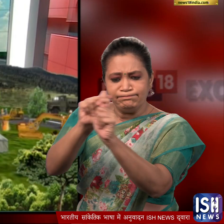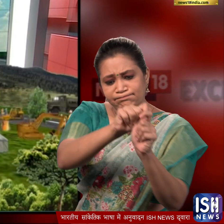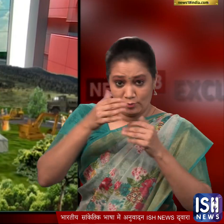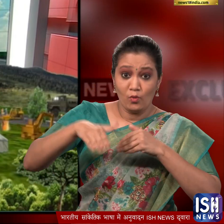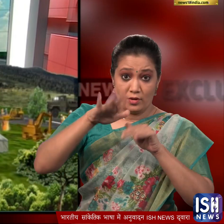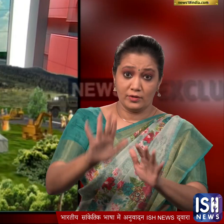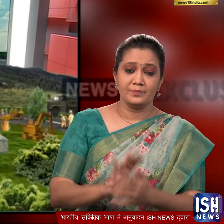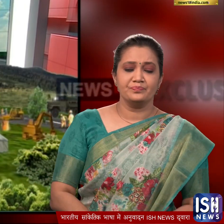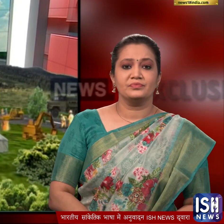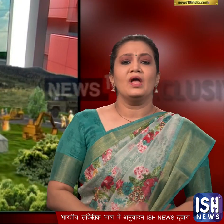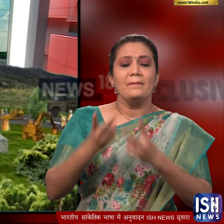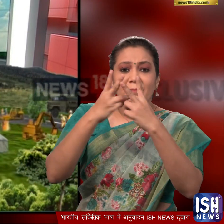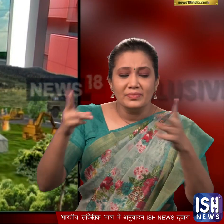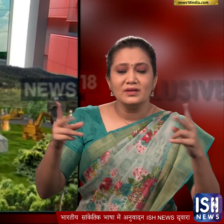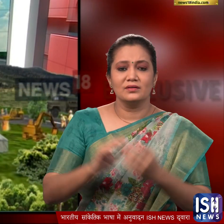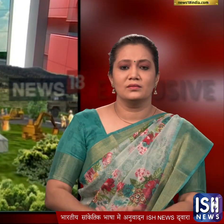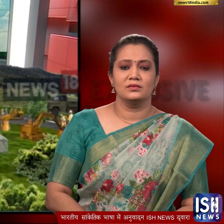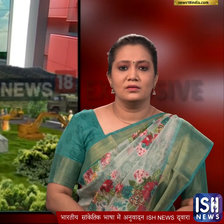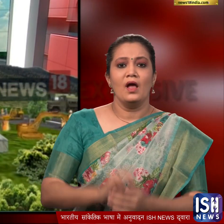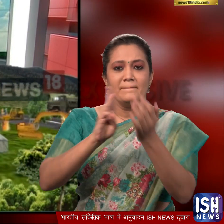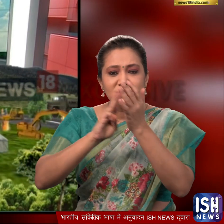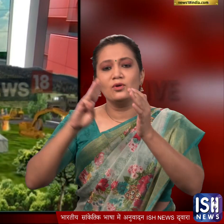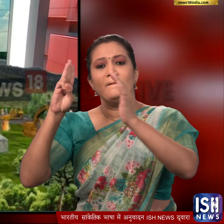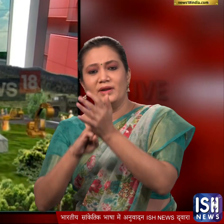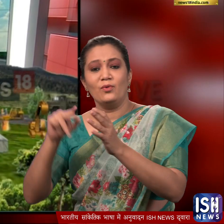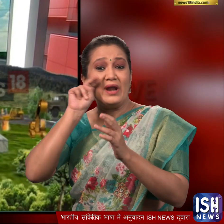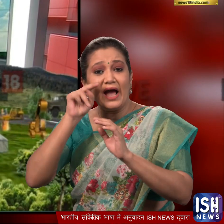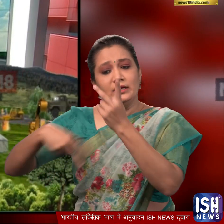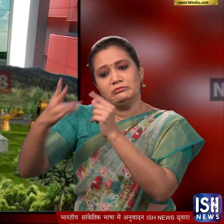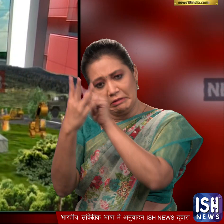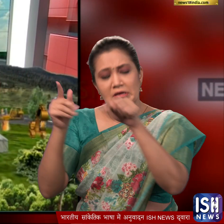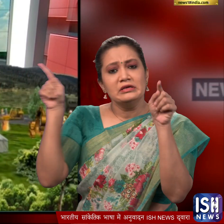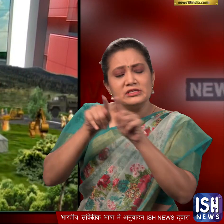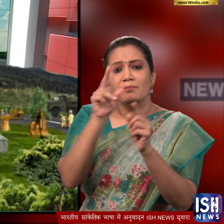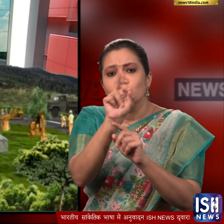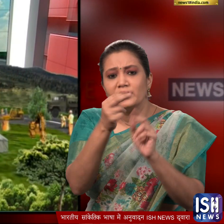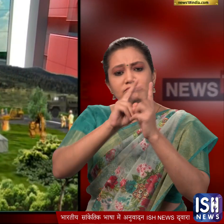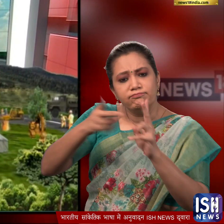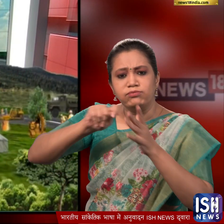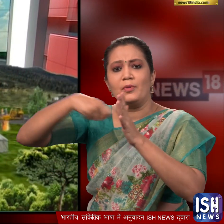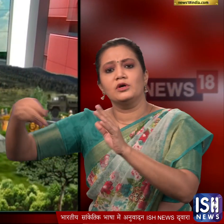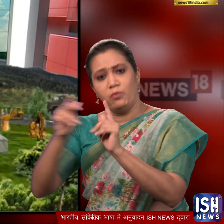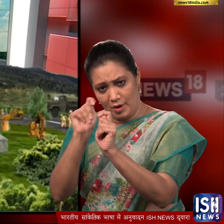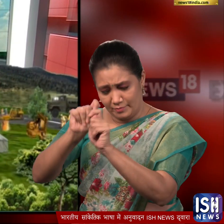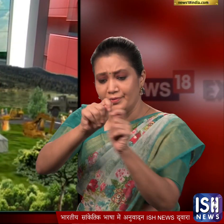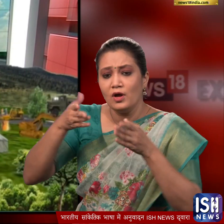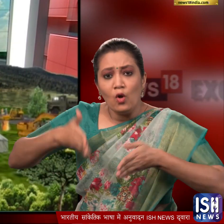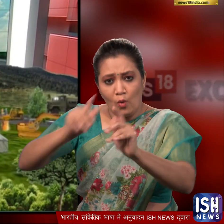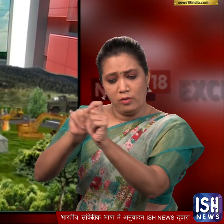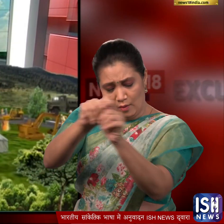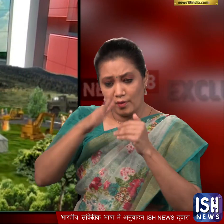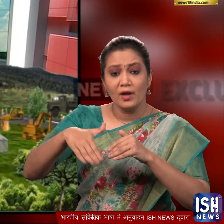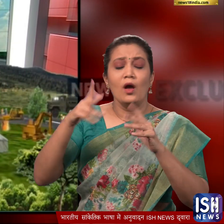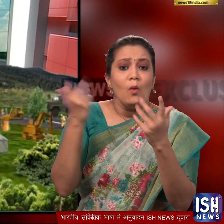का निर्माण किया जा रहा है। इसके अलावा पूर्वी राज्यों मिजोरम, मणिपुर और नागालैंड में भी ऐसे 20 प्रोजेक्ट पर काम चल रहा है। खबर है